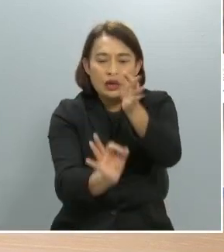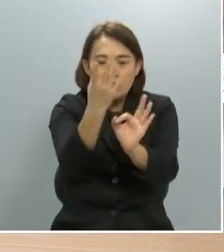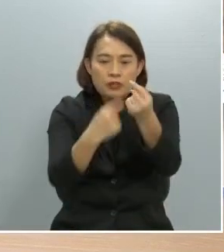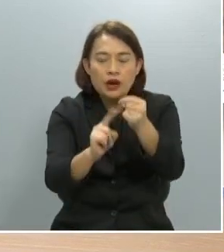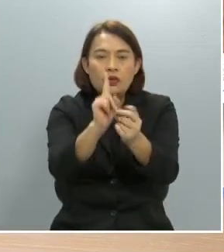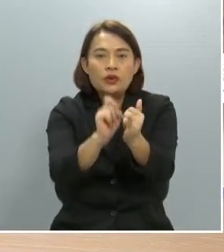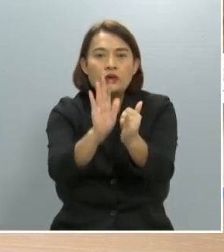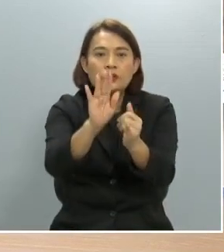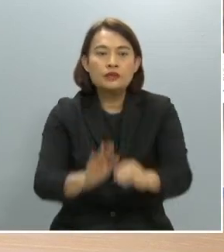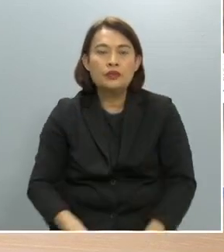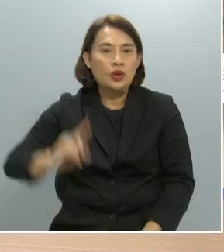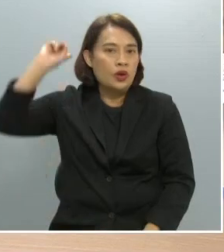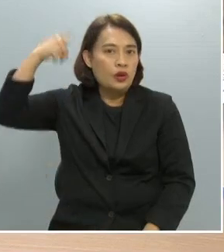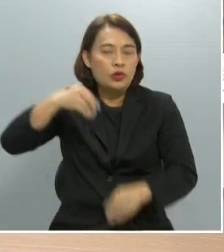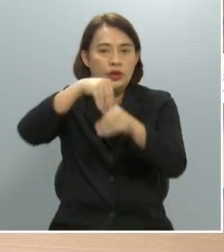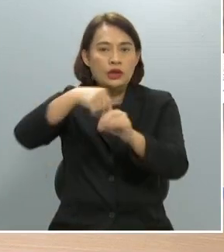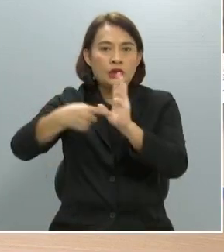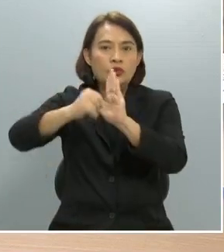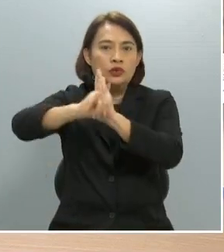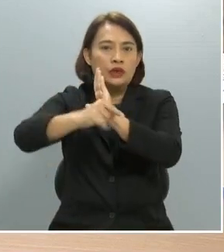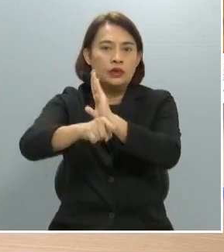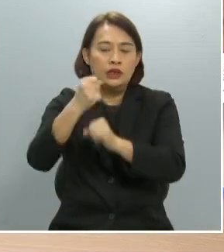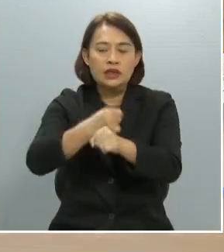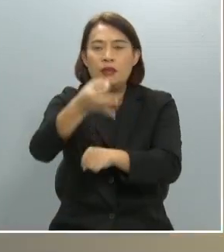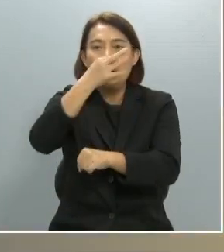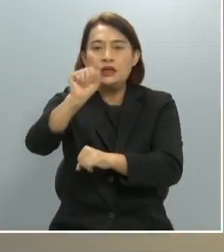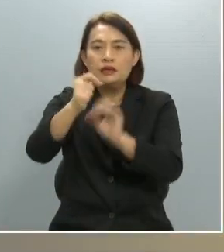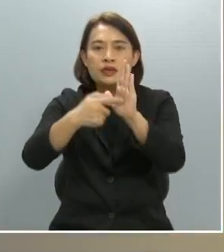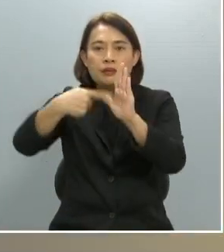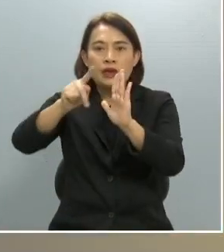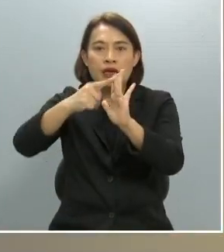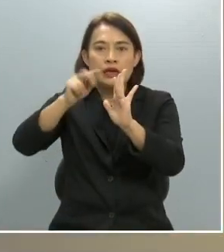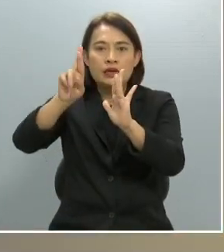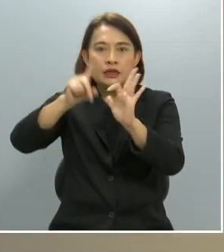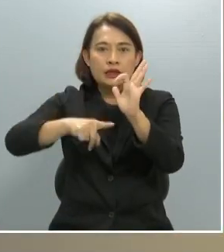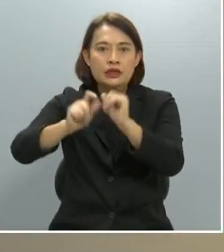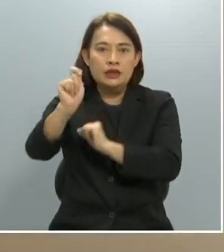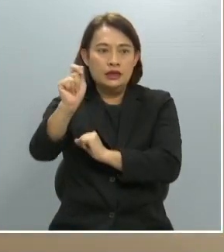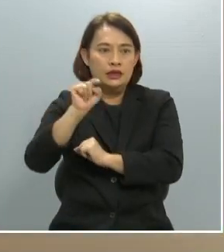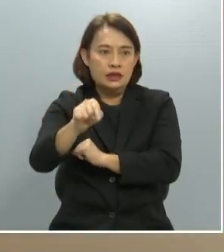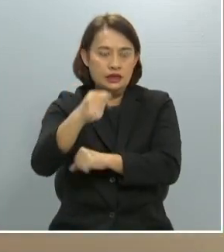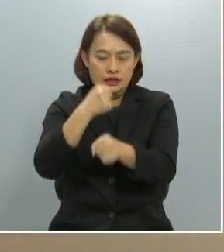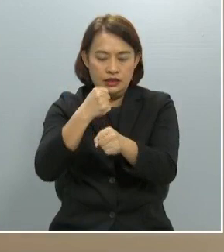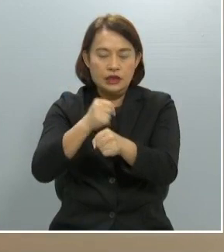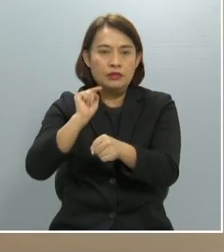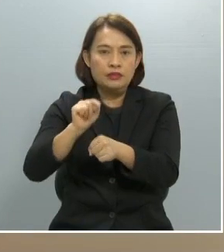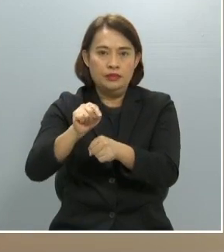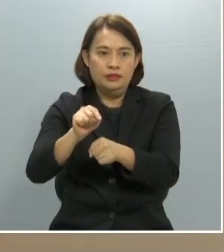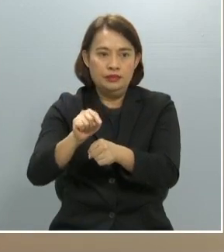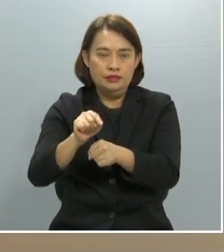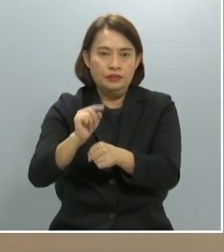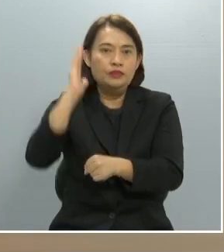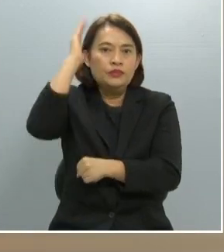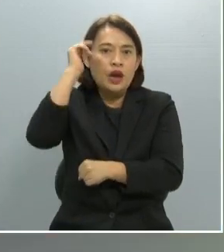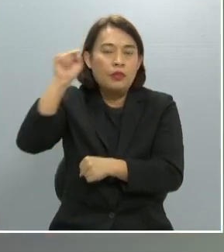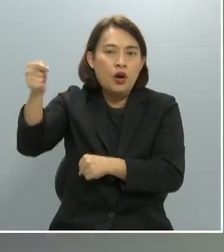สาวชาวจันทบุรีหน้าตาดีอายุ30ได้รับการสืบทอดอาชีพสับเปลือกมาจากคุณพ่อ